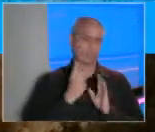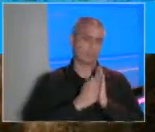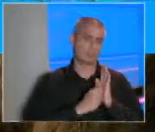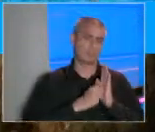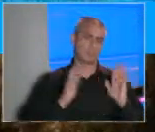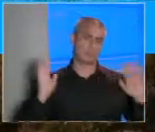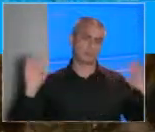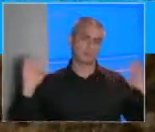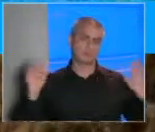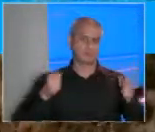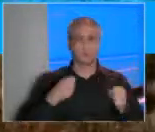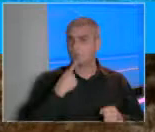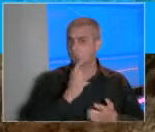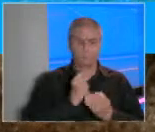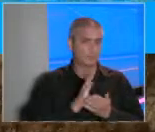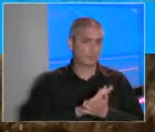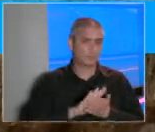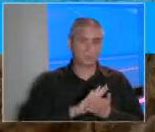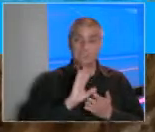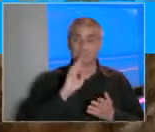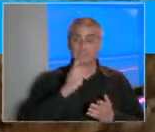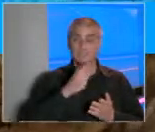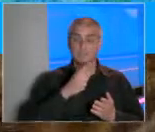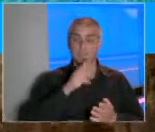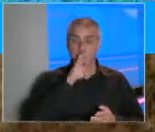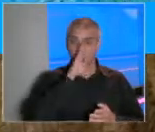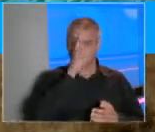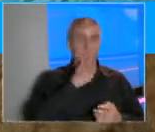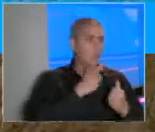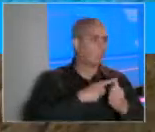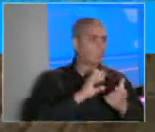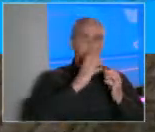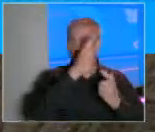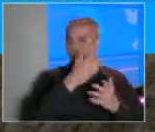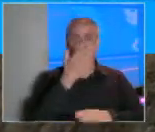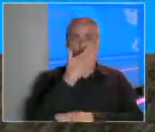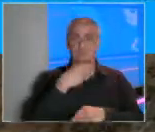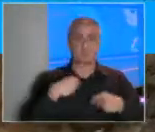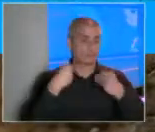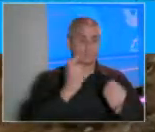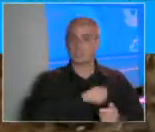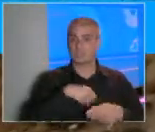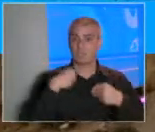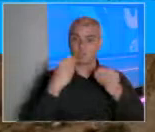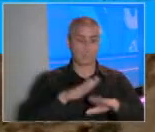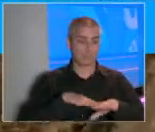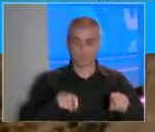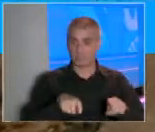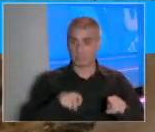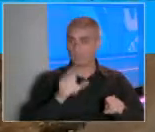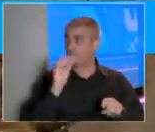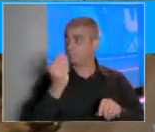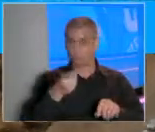השוק. תקנת השוק אומרת דבר מאוד בסיסי, אם ברחוב אותו בפתח תקווה, המדינה הקצתה או העירייה הקצתה איזה קרקע